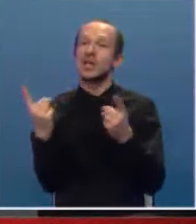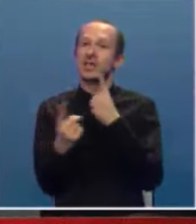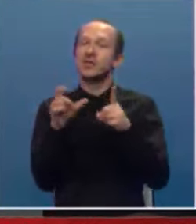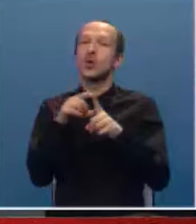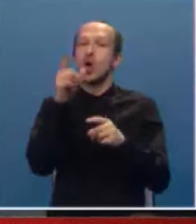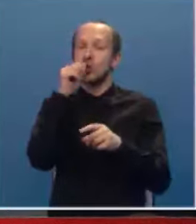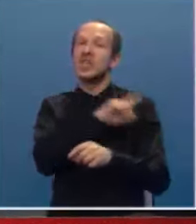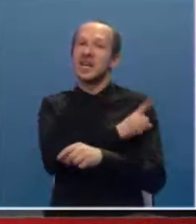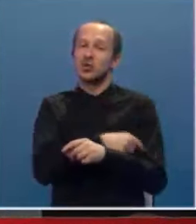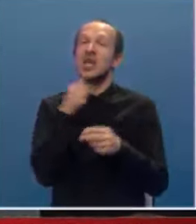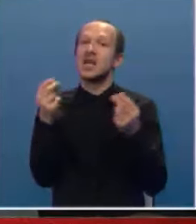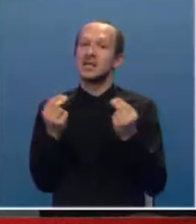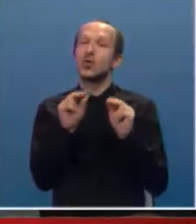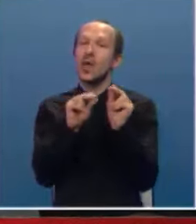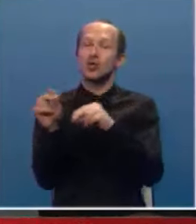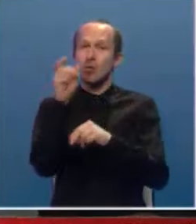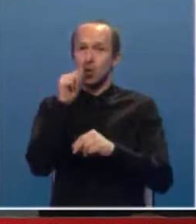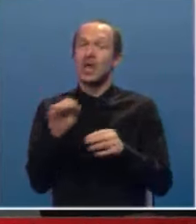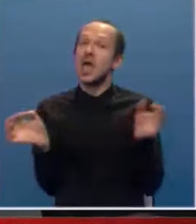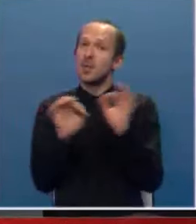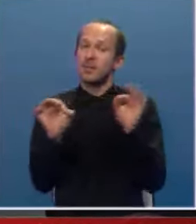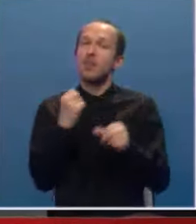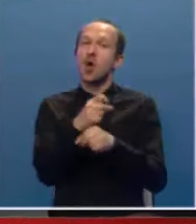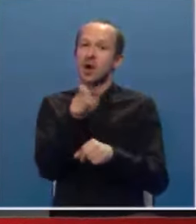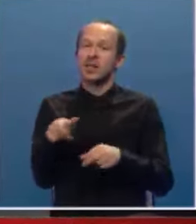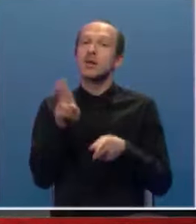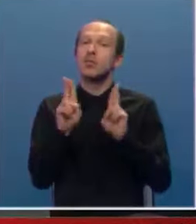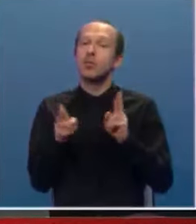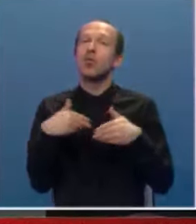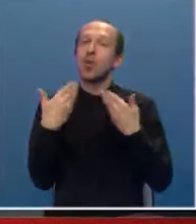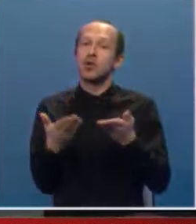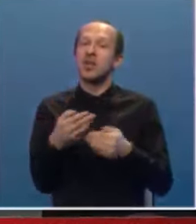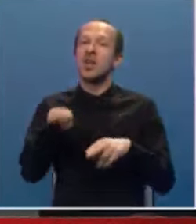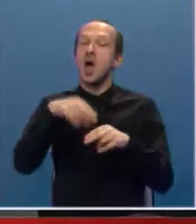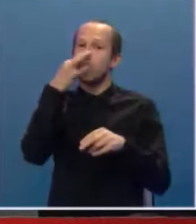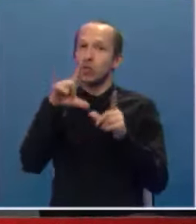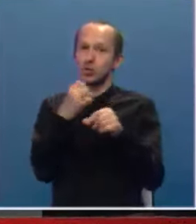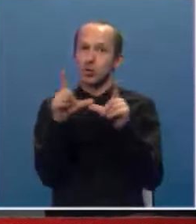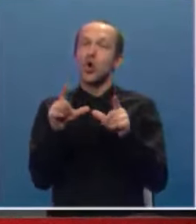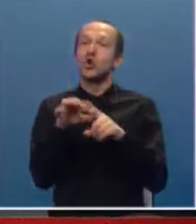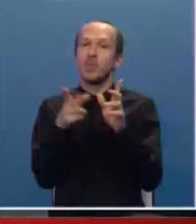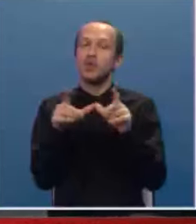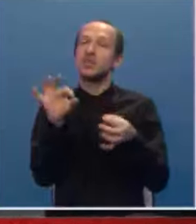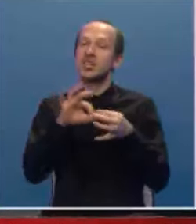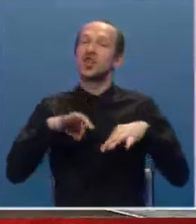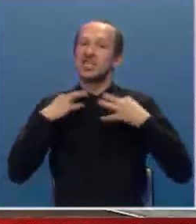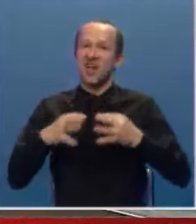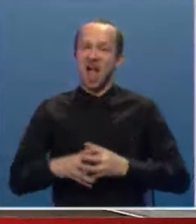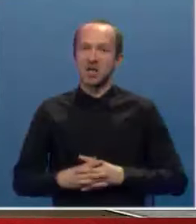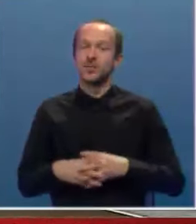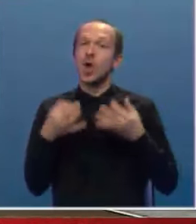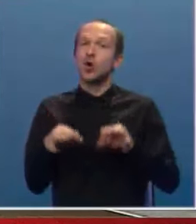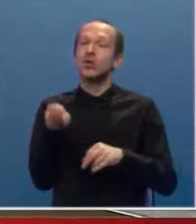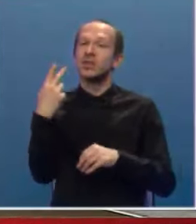ljudskih resursa i zato edukujemo ljude. Pripremamo kadar kako bismo ponudili najbolju uslugu u domenu zaštite zdravlja. Gotovo